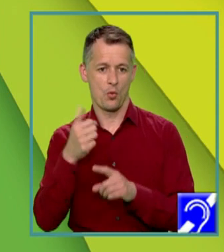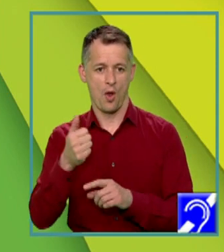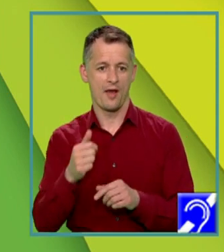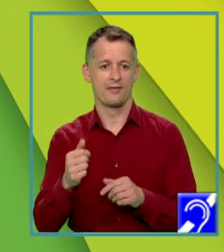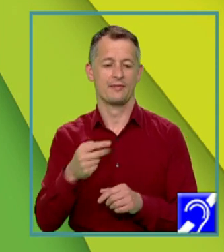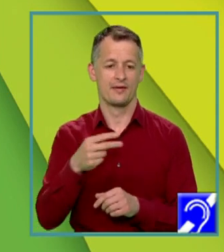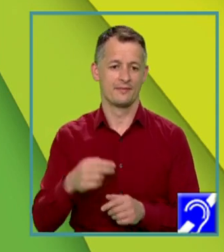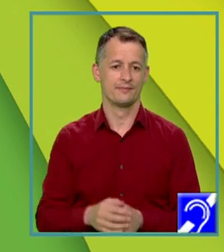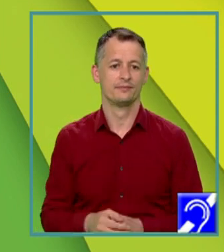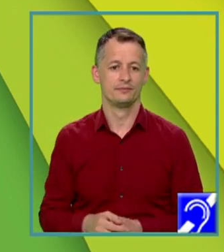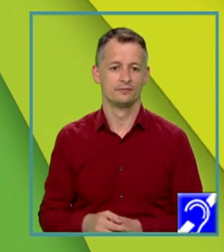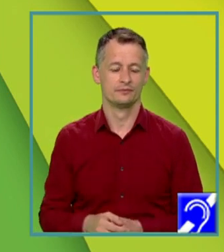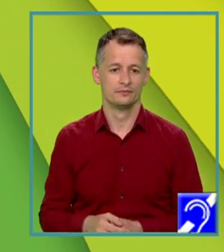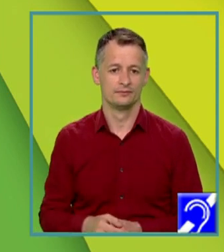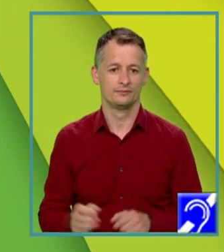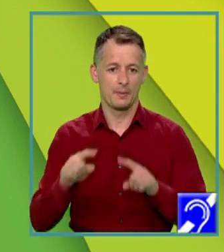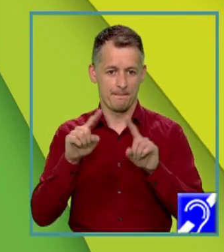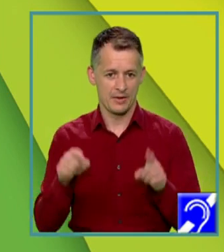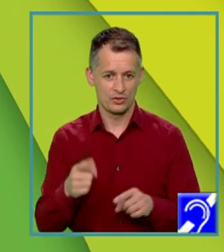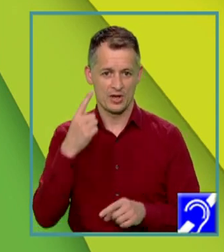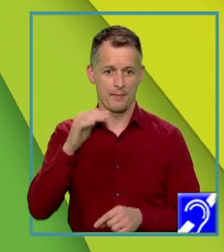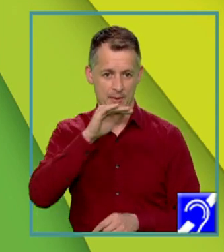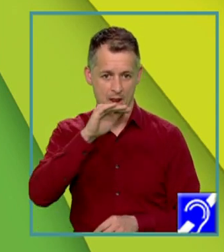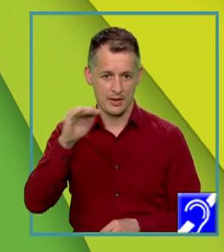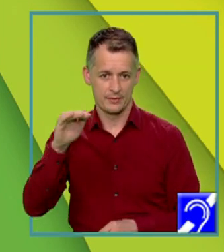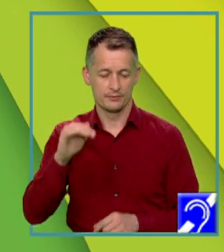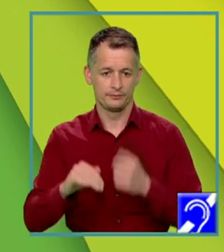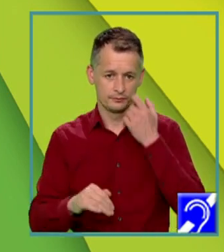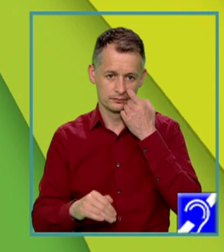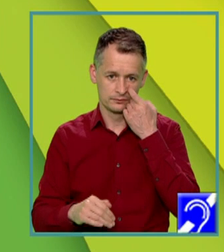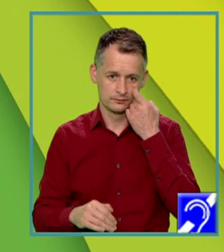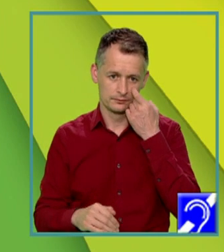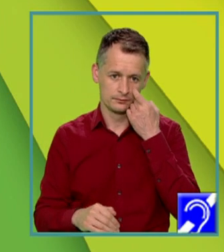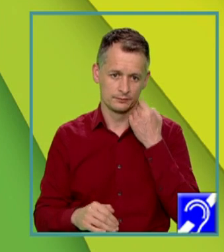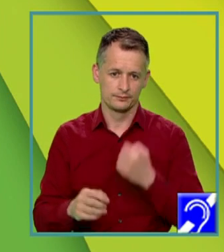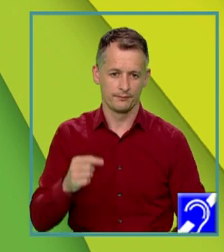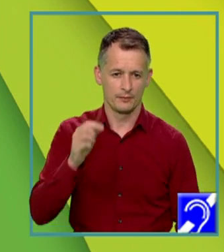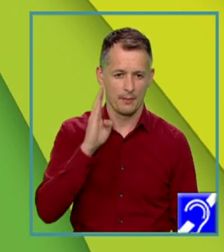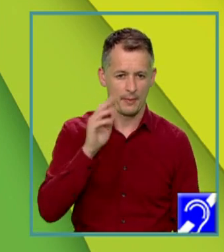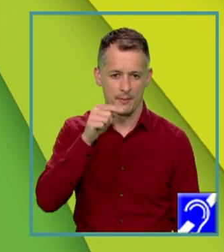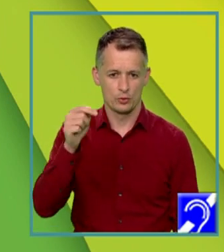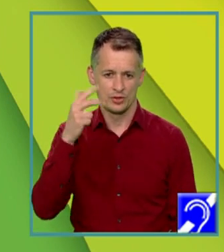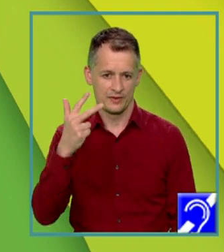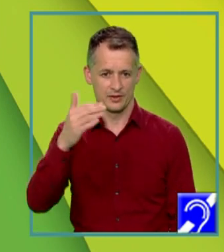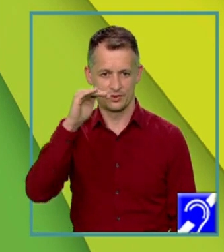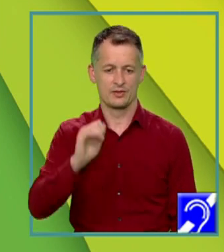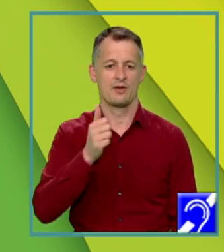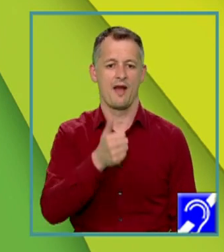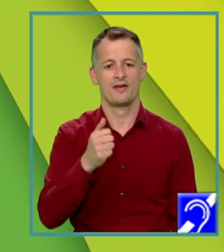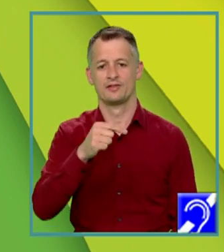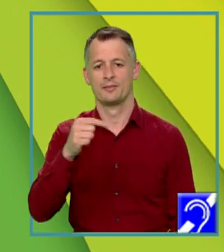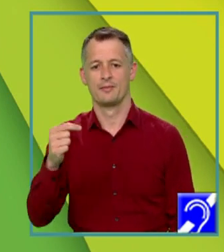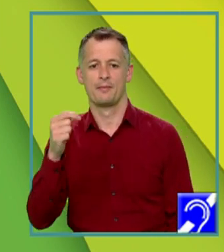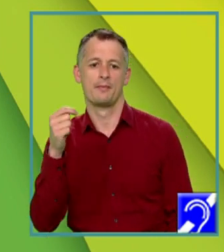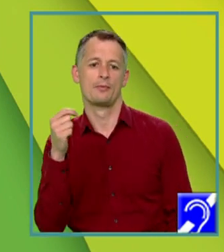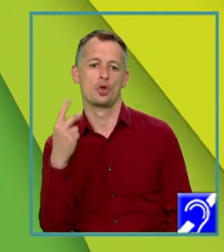matricea de ordinul 2 chiar pe prima linie de elementele b și minus 3 și pe linia a doua elemente leei